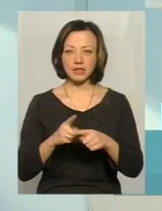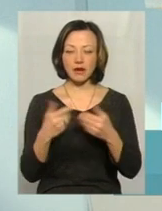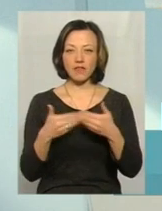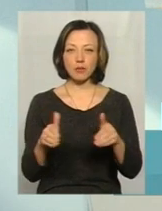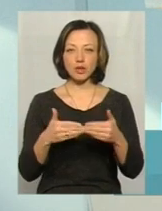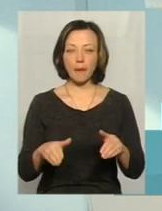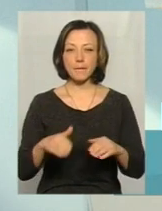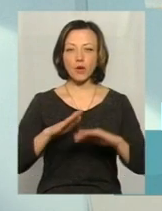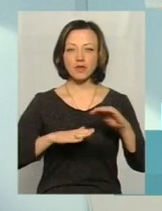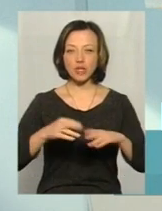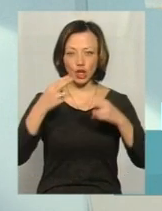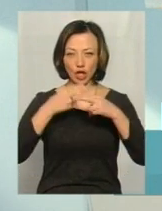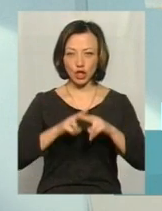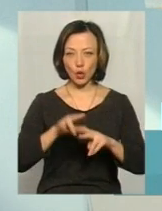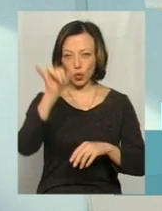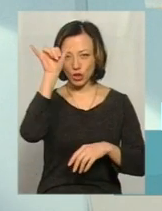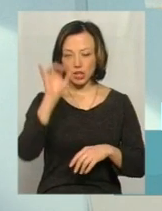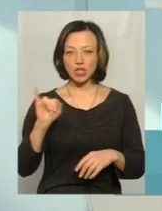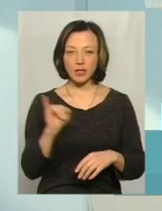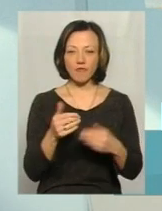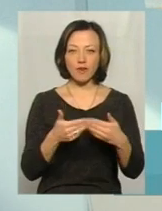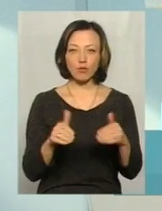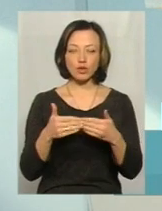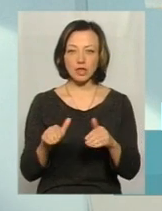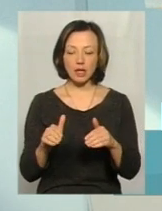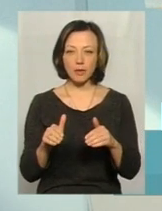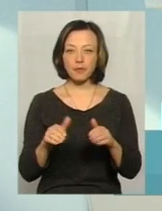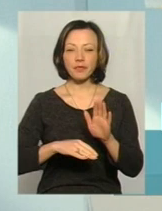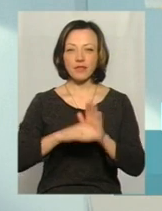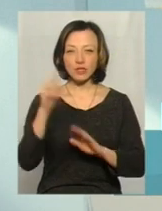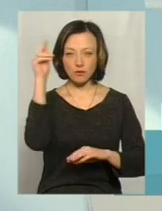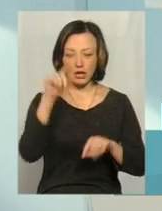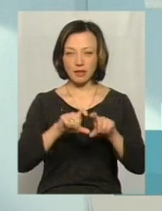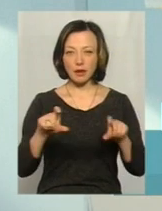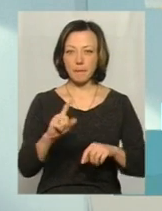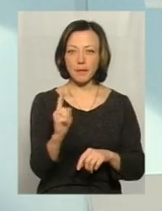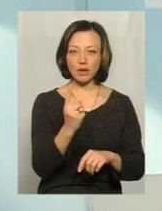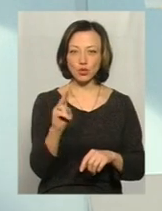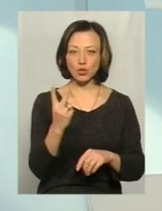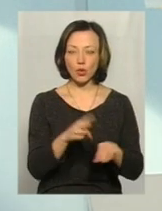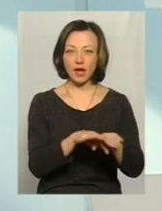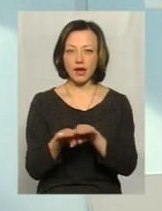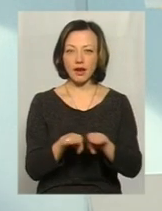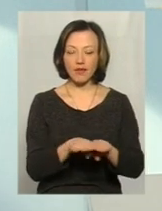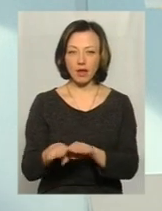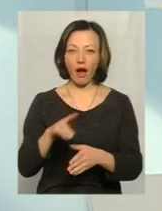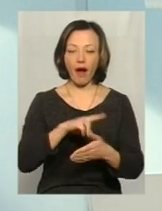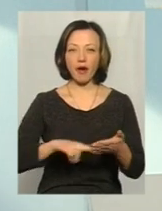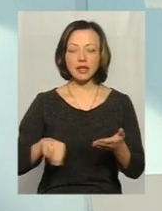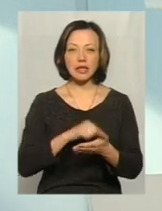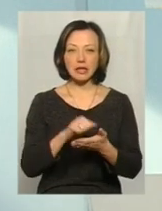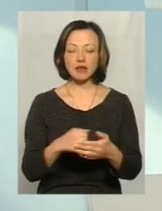випускники професійно-технічних училищ і випускники вищих навчальних закладів першого-другого рівня акредитації. Для